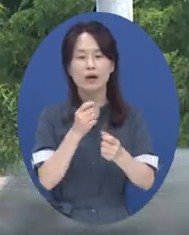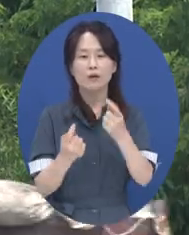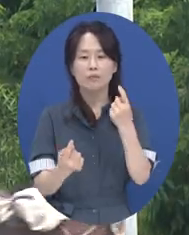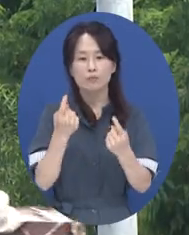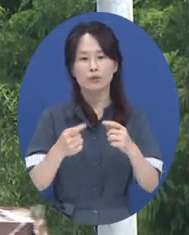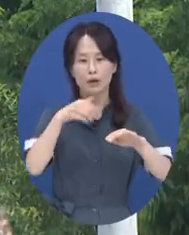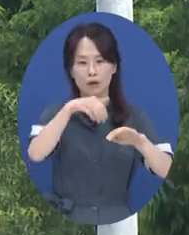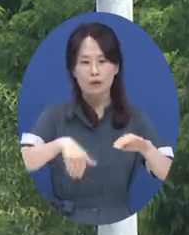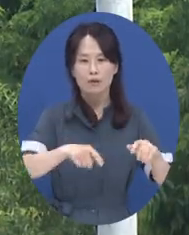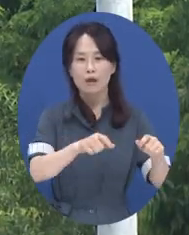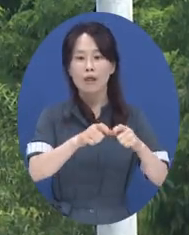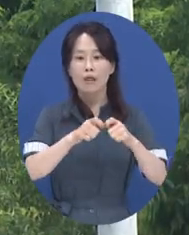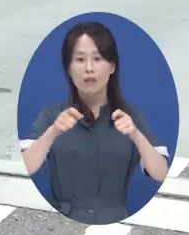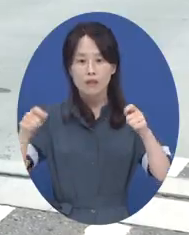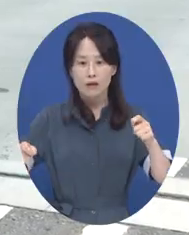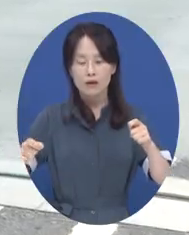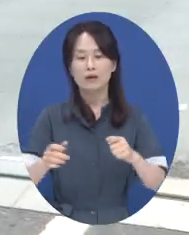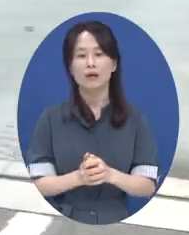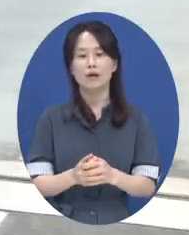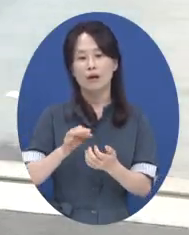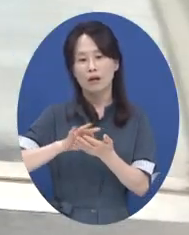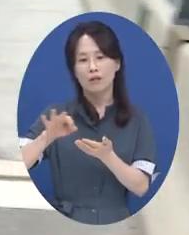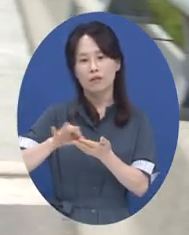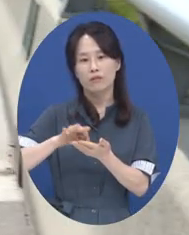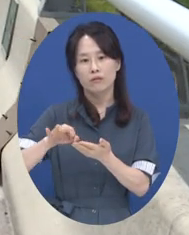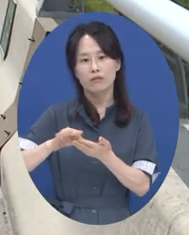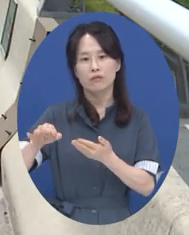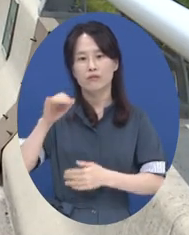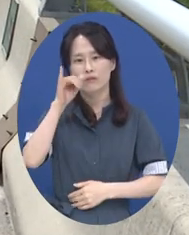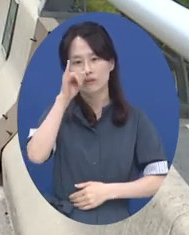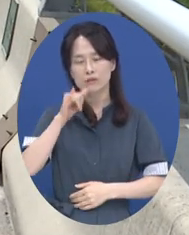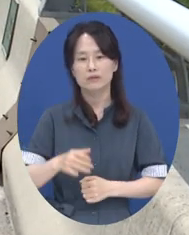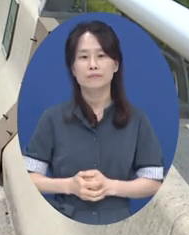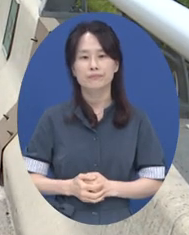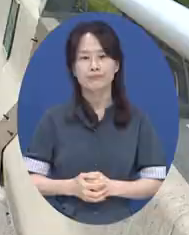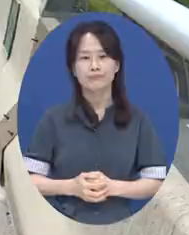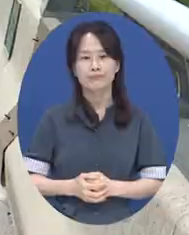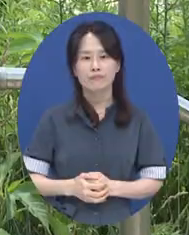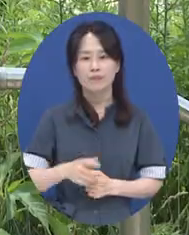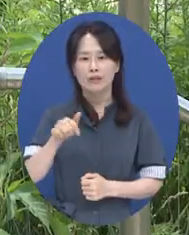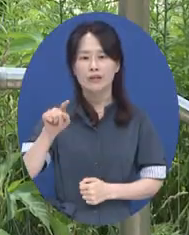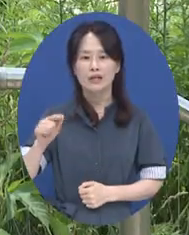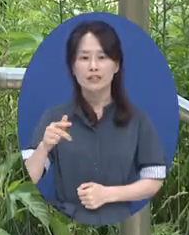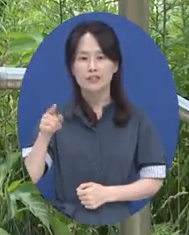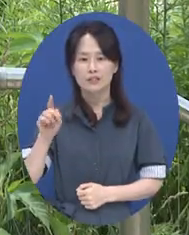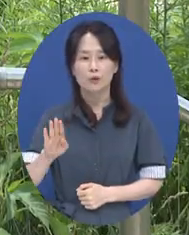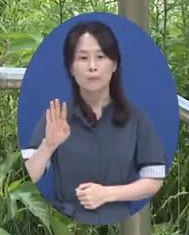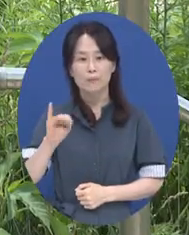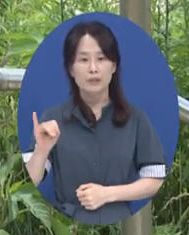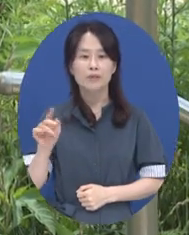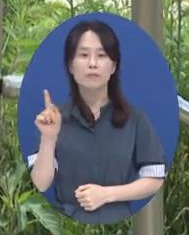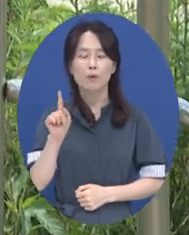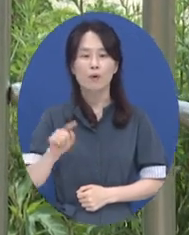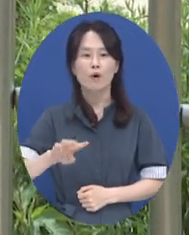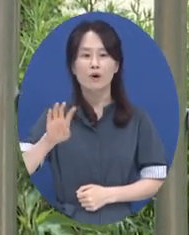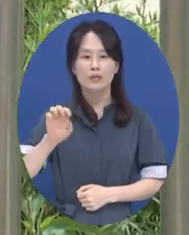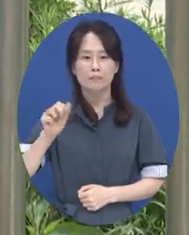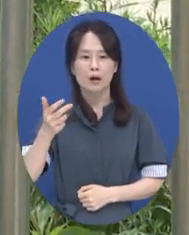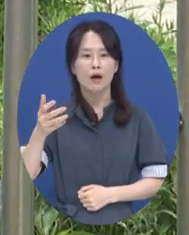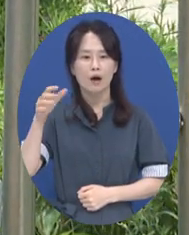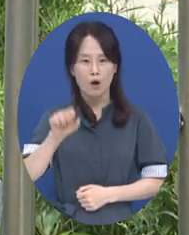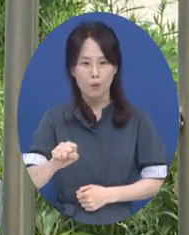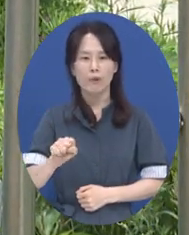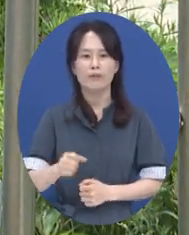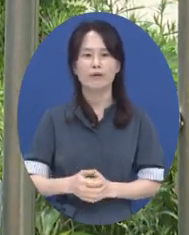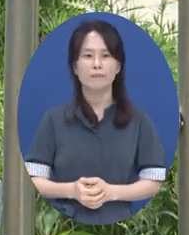계약기간보다 실제 공사기간이 늘어날 경우 추가로 발생하는 현장 관리 비용인 이른바 간접비가 약 48억